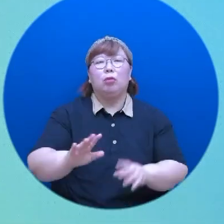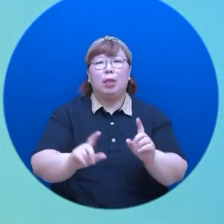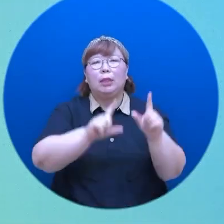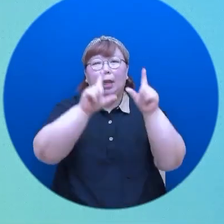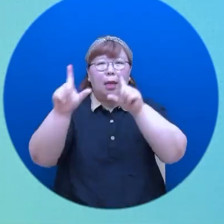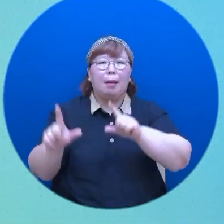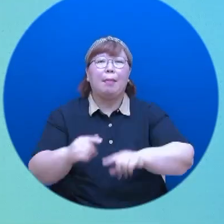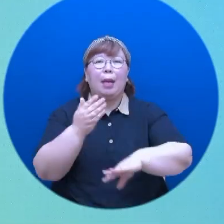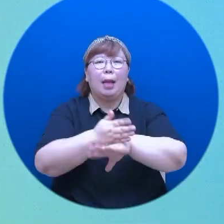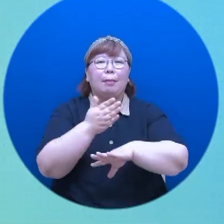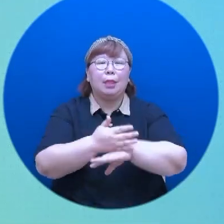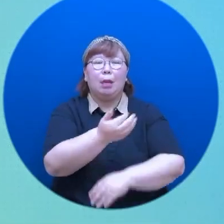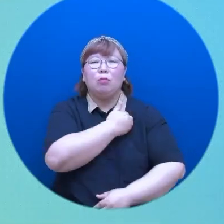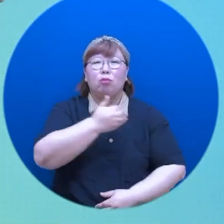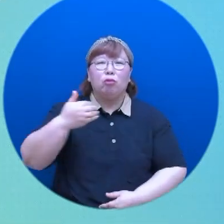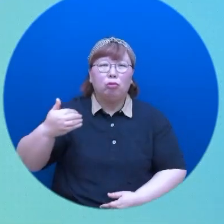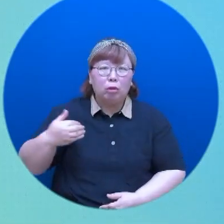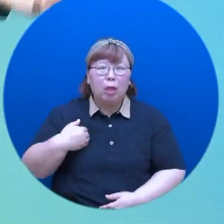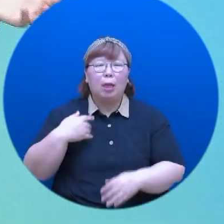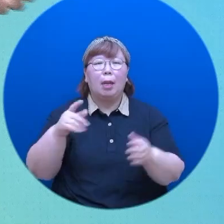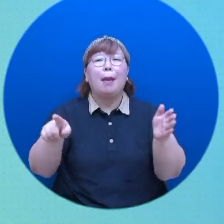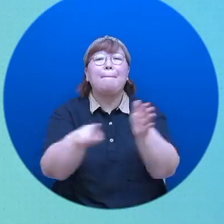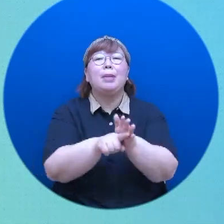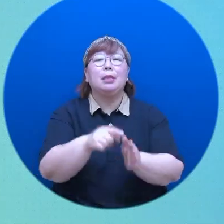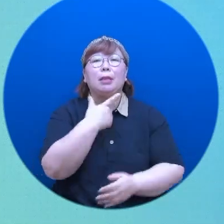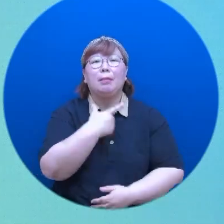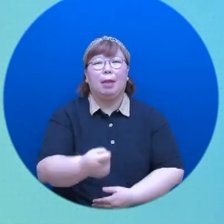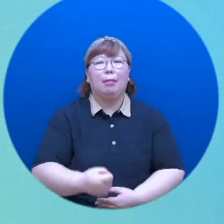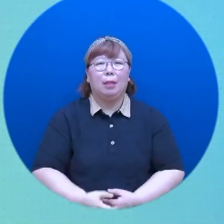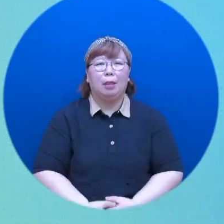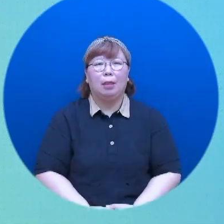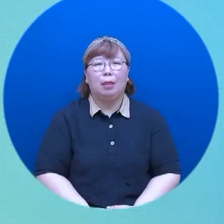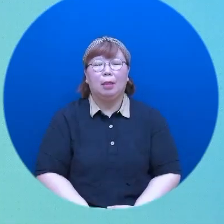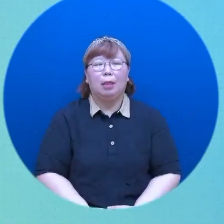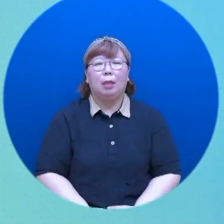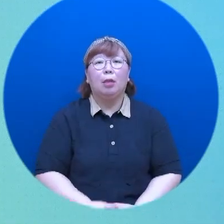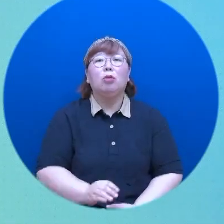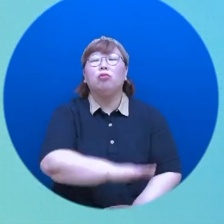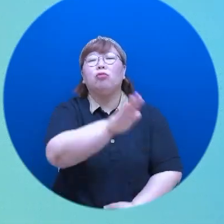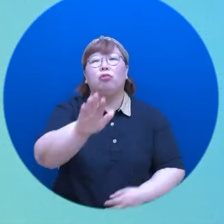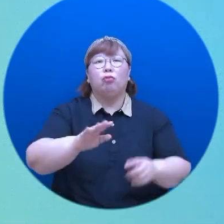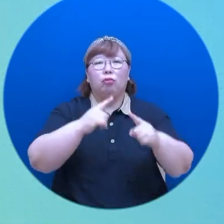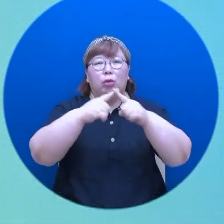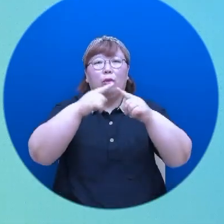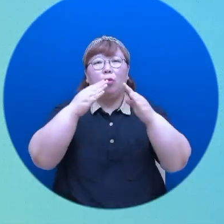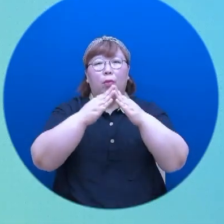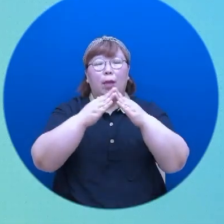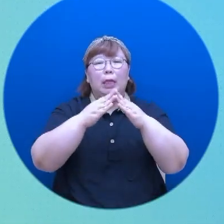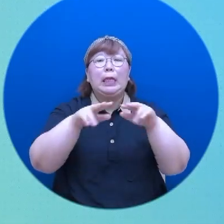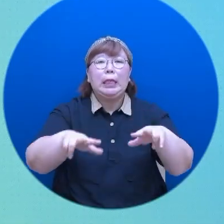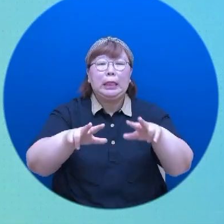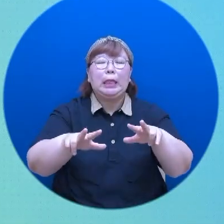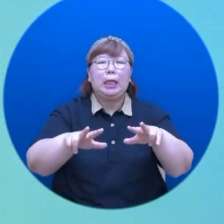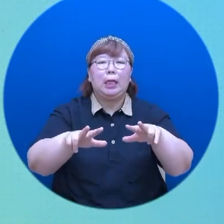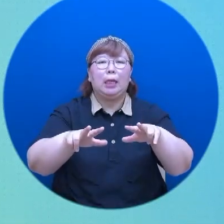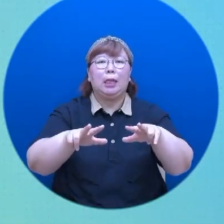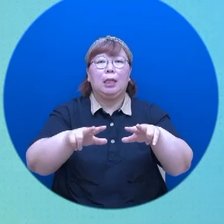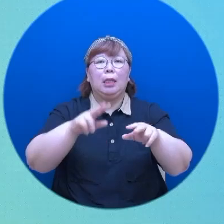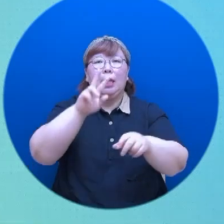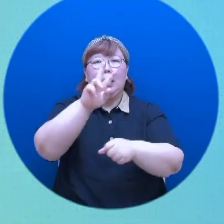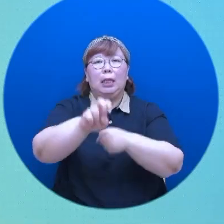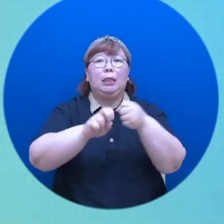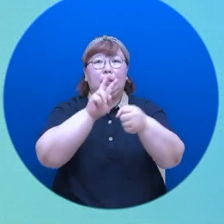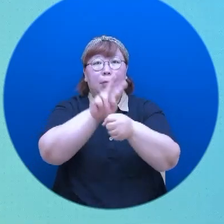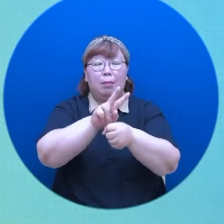감사가 풍성하게 될 줄로 믿으시기를 바랍니다. 우리 온세계교회는 이제